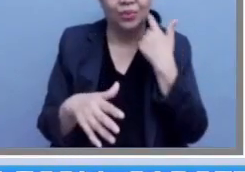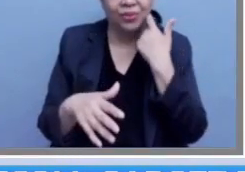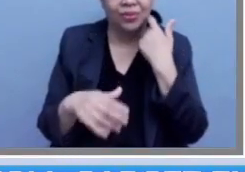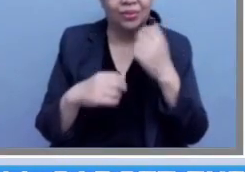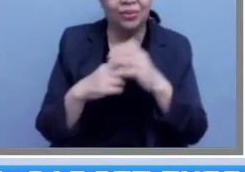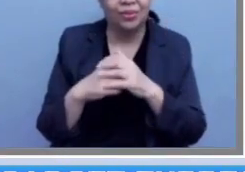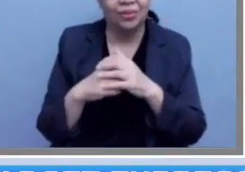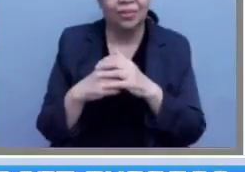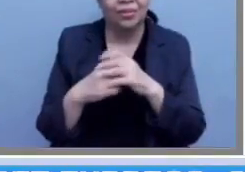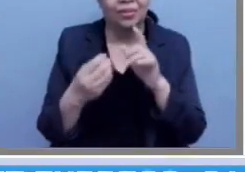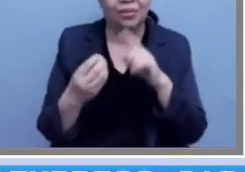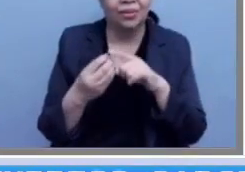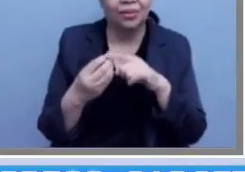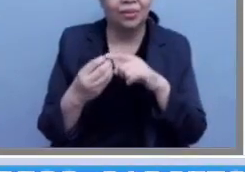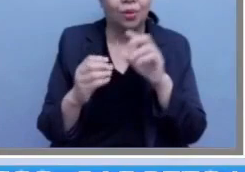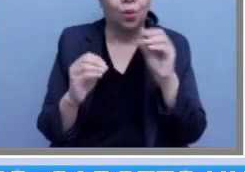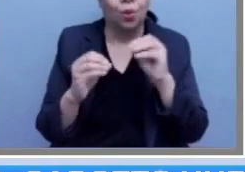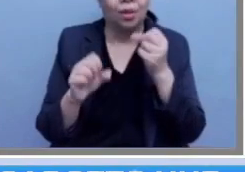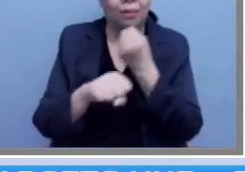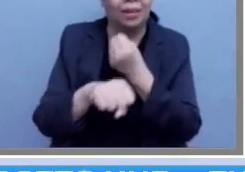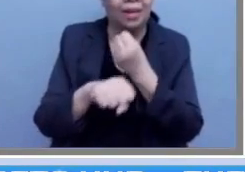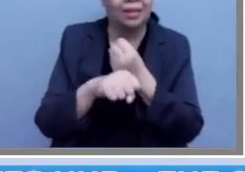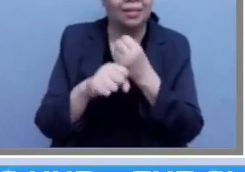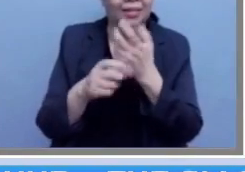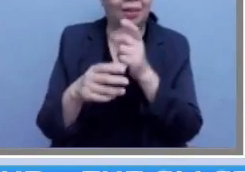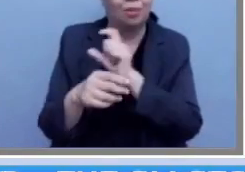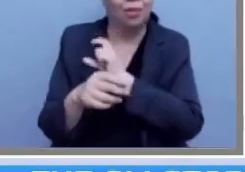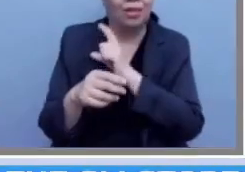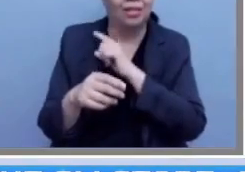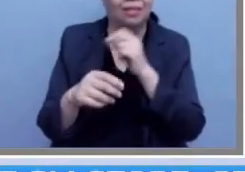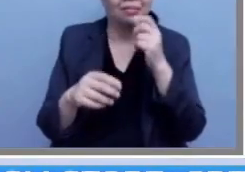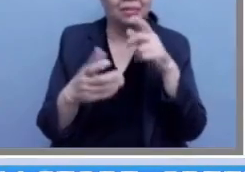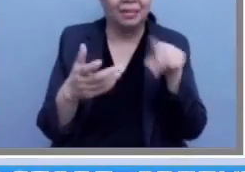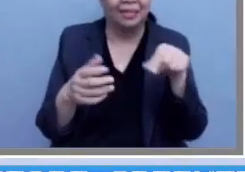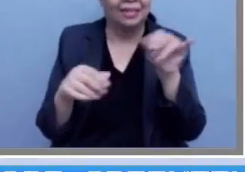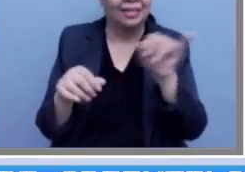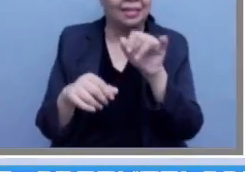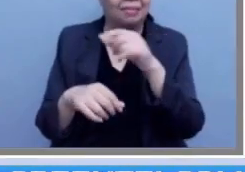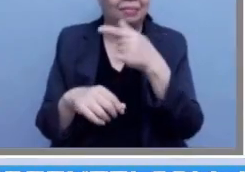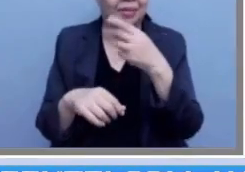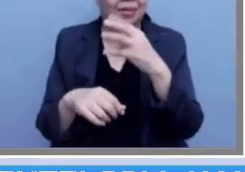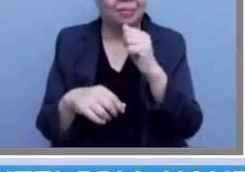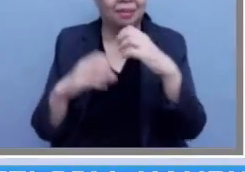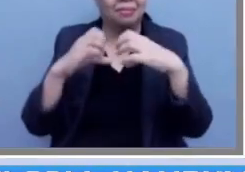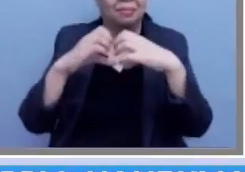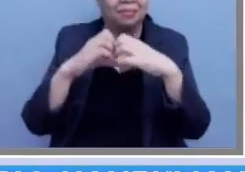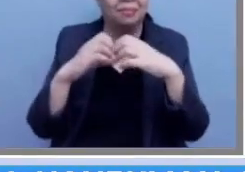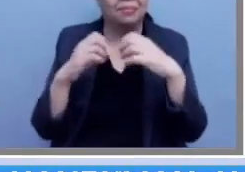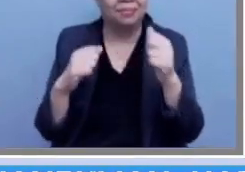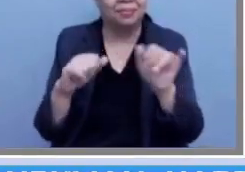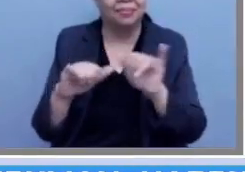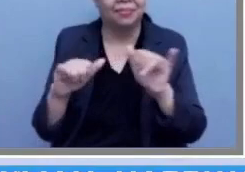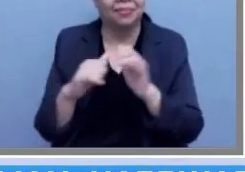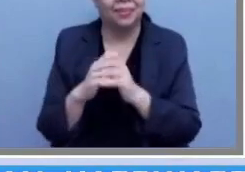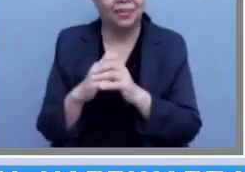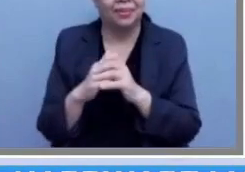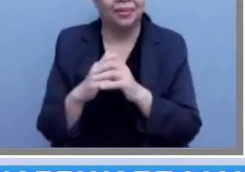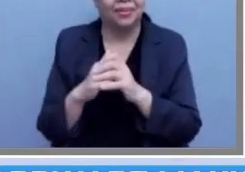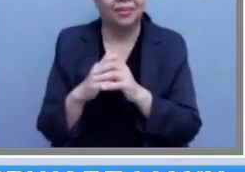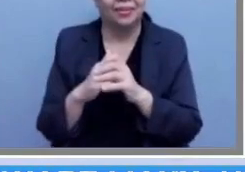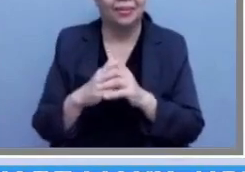nung Walang Matigas Na pulis diyan din sa GMA action din yon Oo Opo so hindi naman tayo naninibago